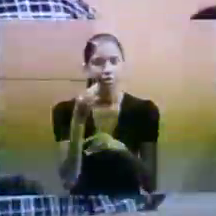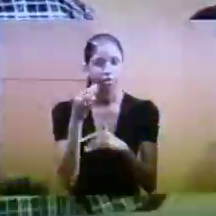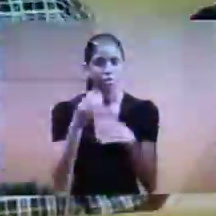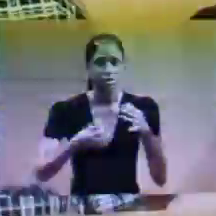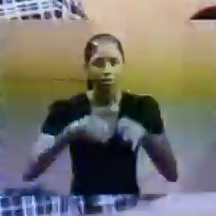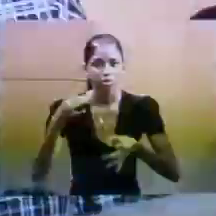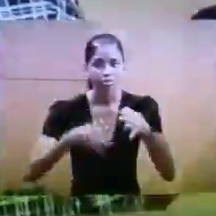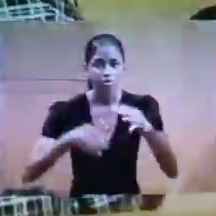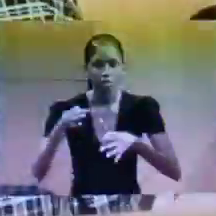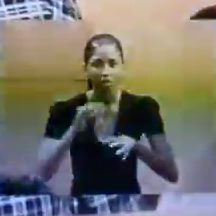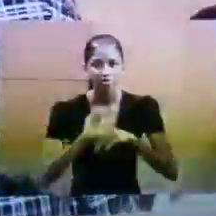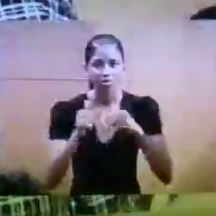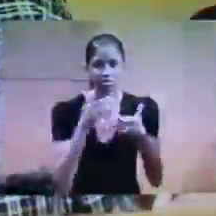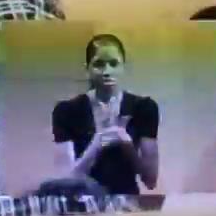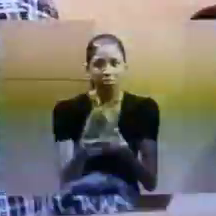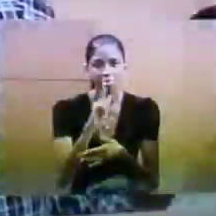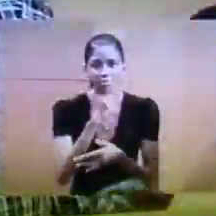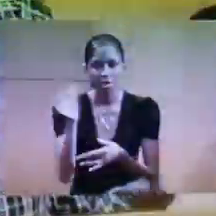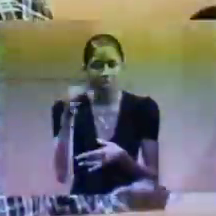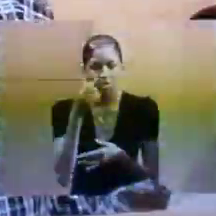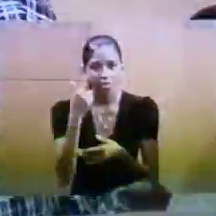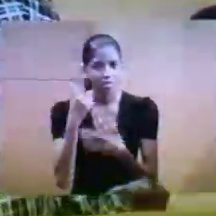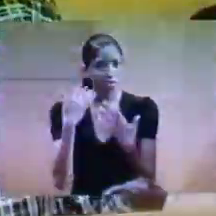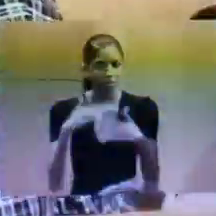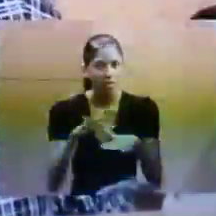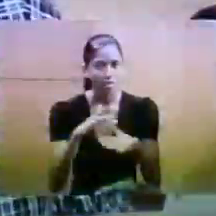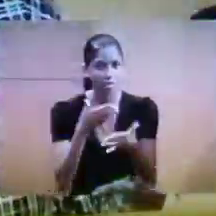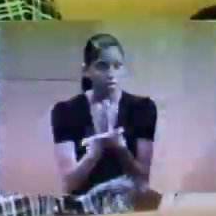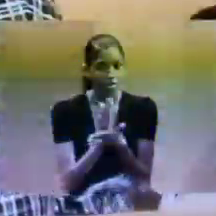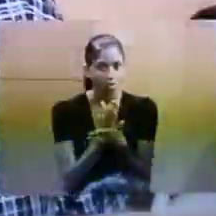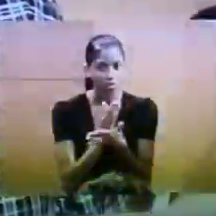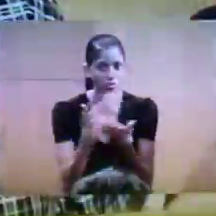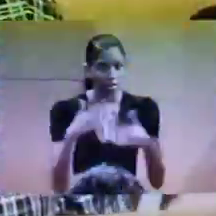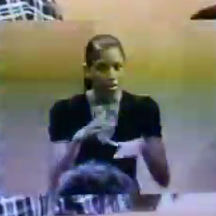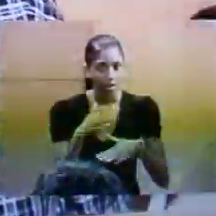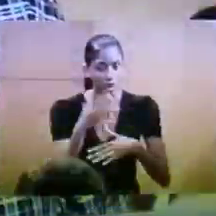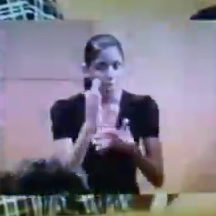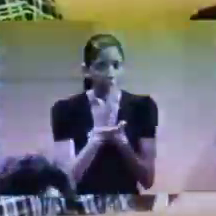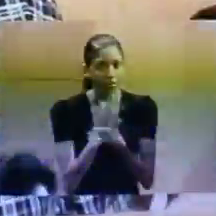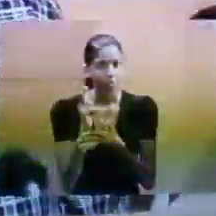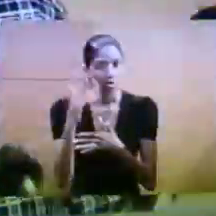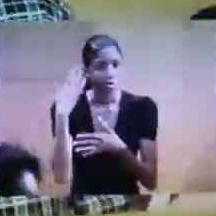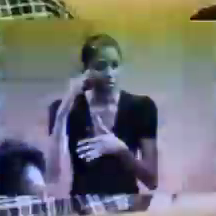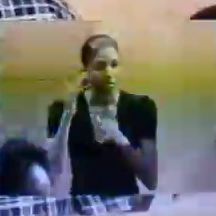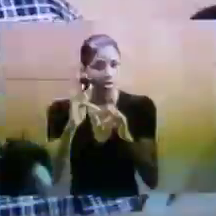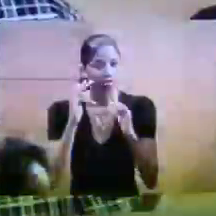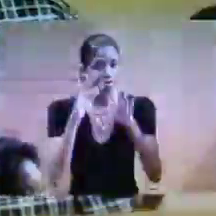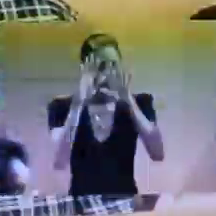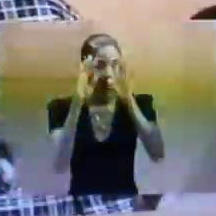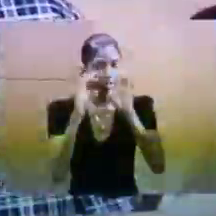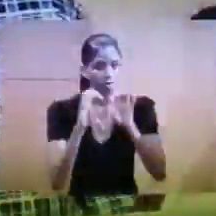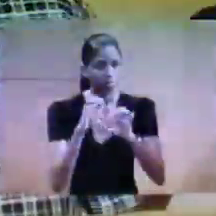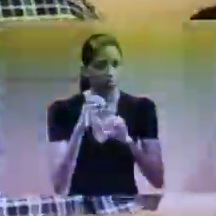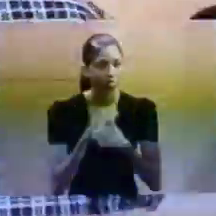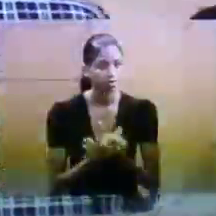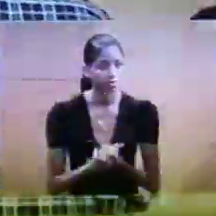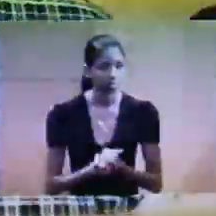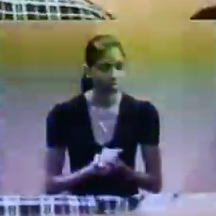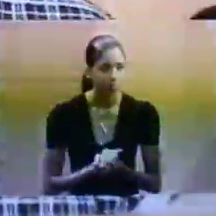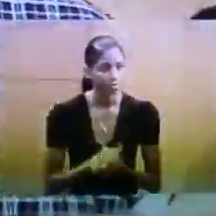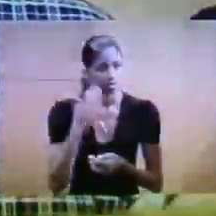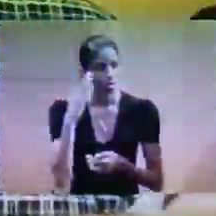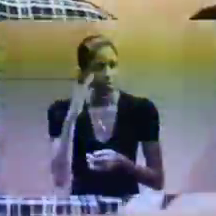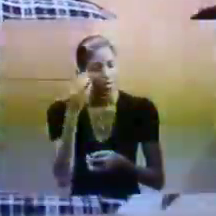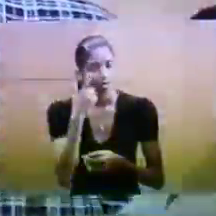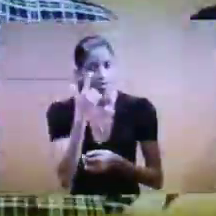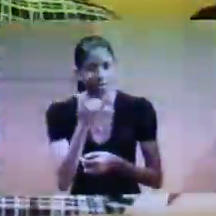pris une décision. Mais vous ne nous avez pas dit si le jugement est définitif, parce que vous savez très bien que le tribunal administratif est un jugement de première instance. Est-ce que le